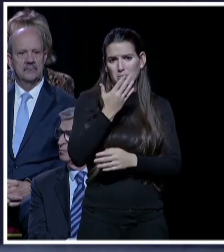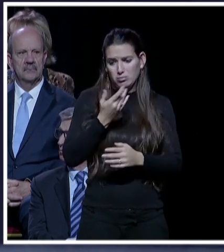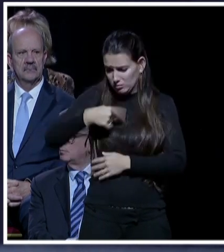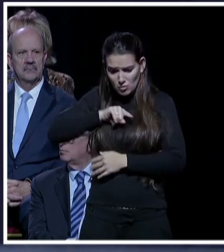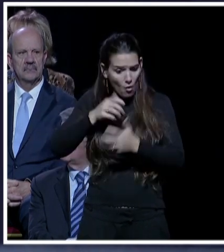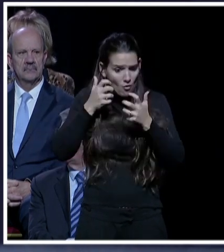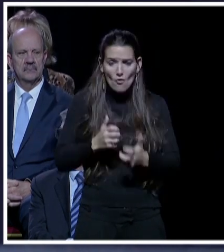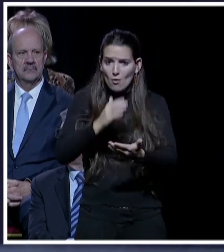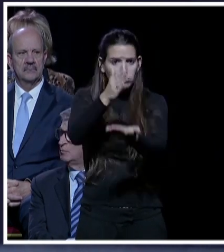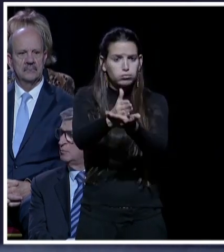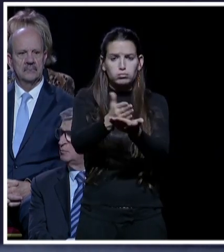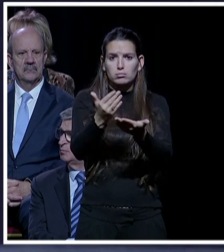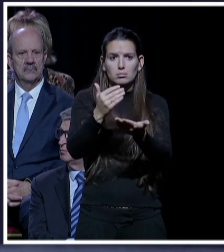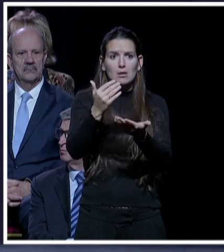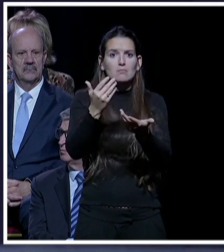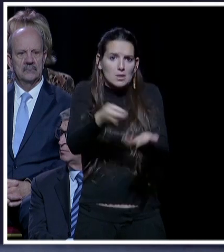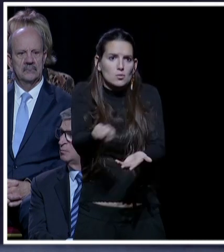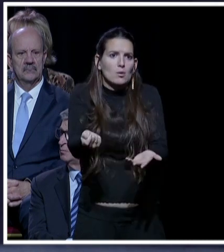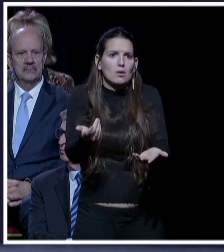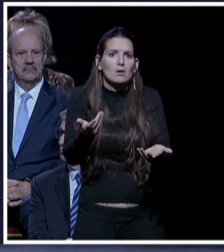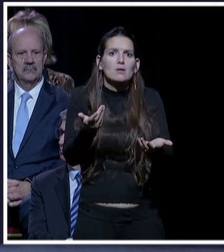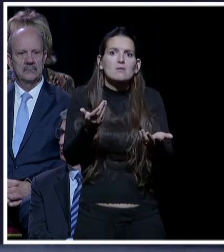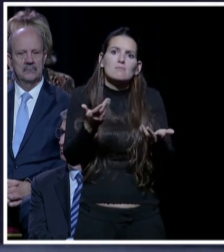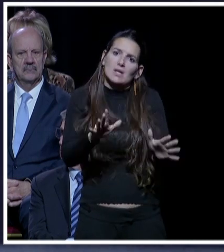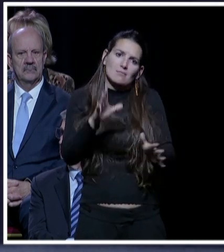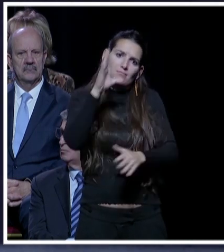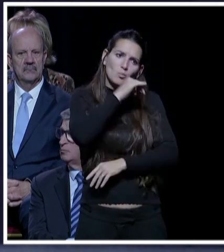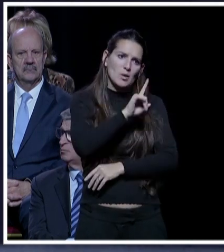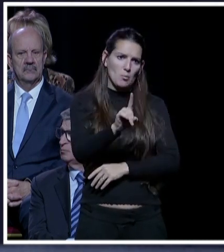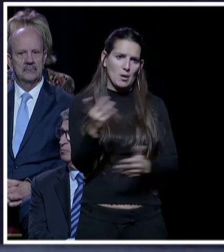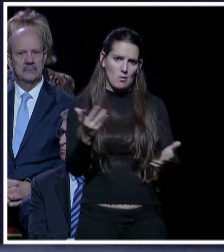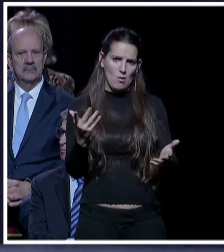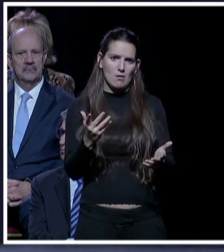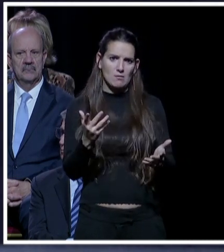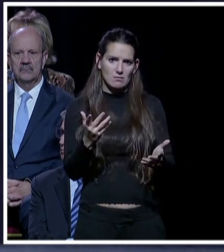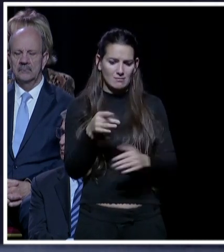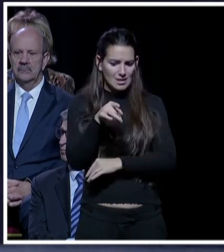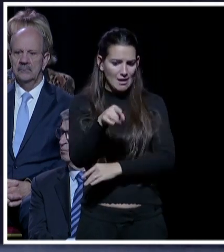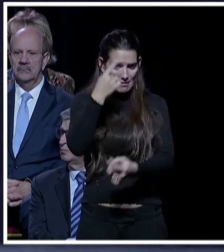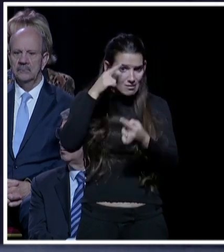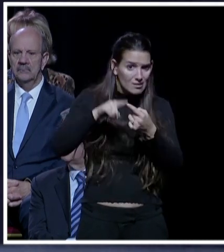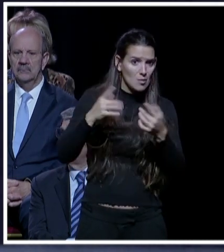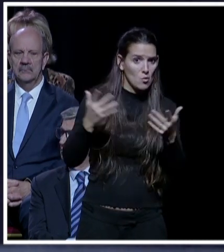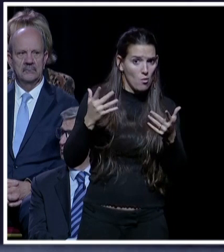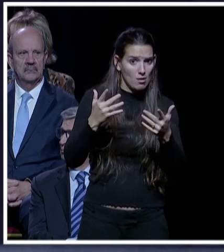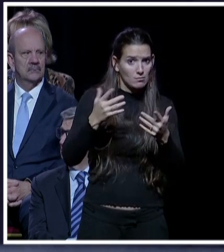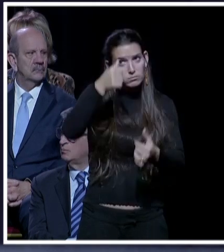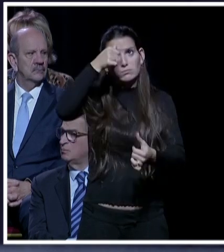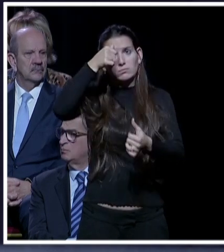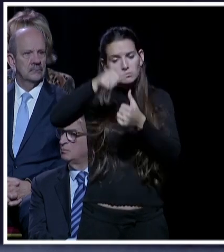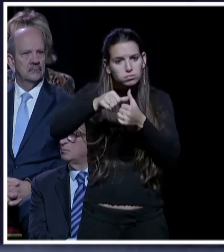se termine le plus rapidement possible. Mais il ne faut pas oublier d'une part, ce qui est en jeu, et d'autre part, qui est